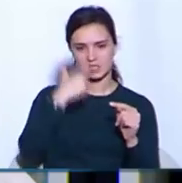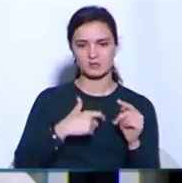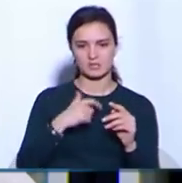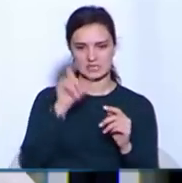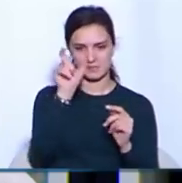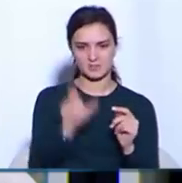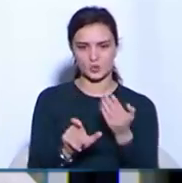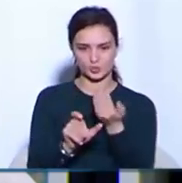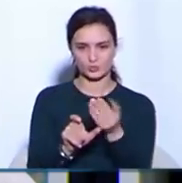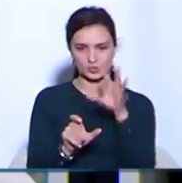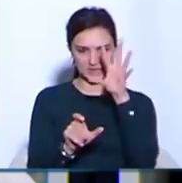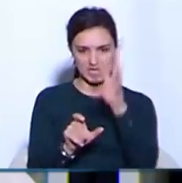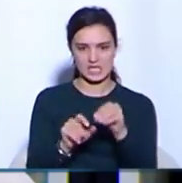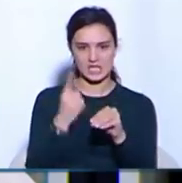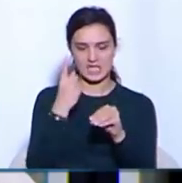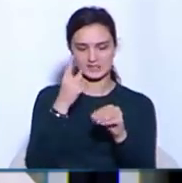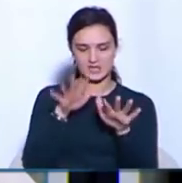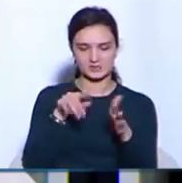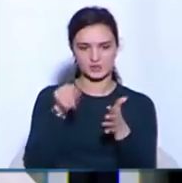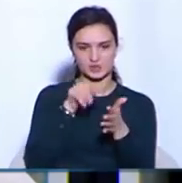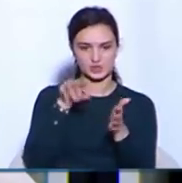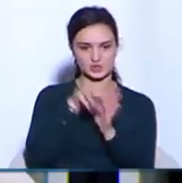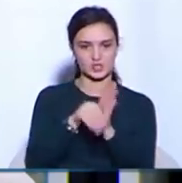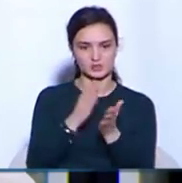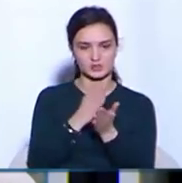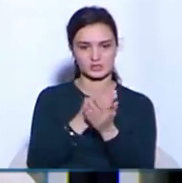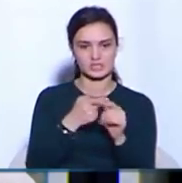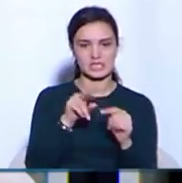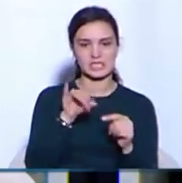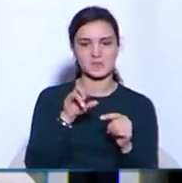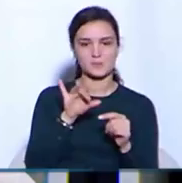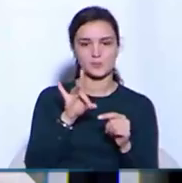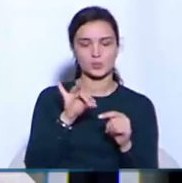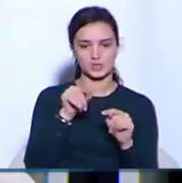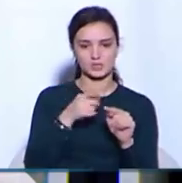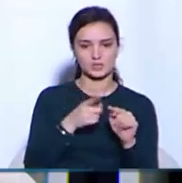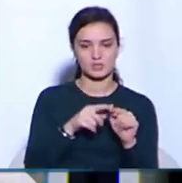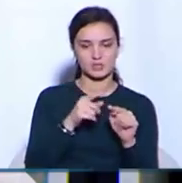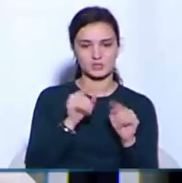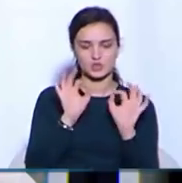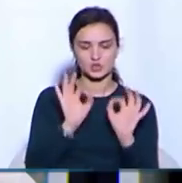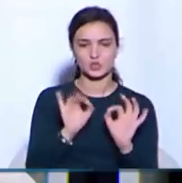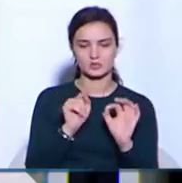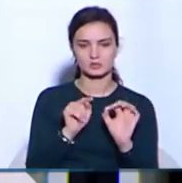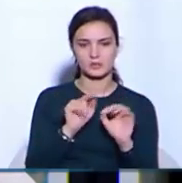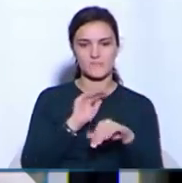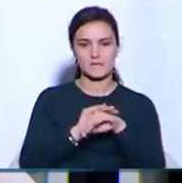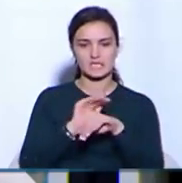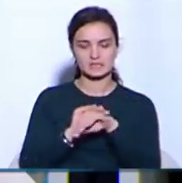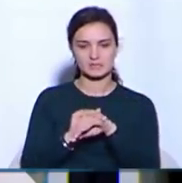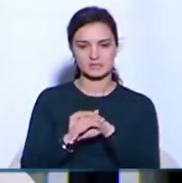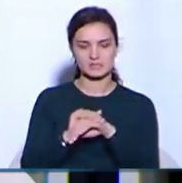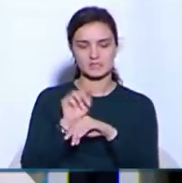კი ფაქტიურად ერთ ეზოში არიან დასახლებული. ანუ ეს ლიმბური სისტემა, რომელიც ერთისხმებს სწორედ აი ამ